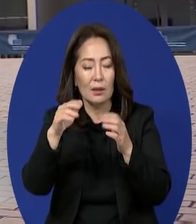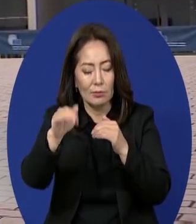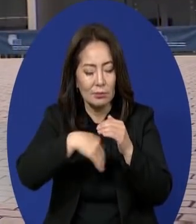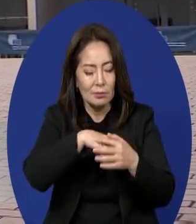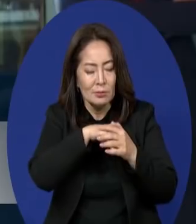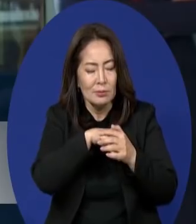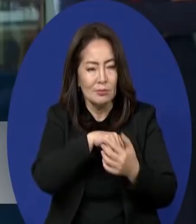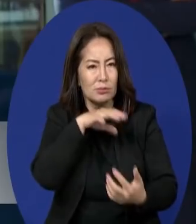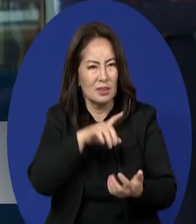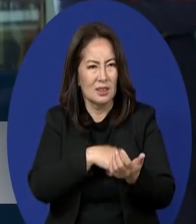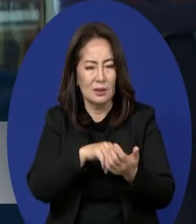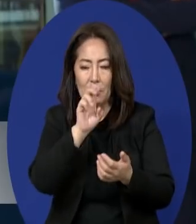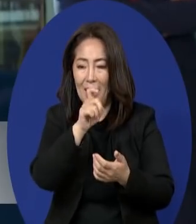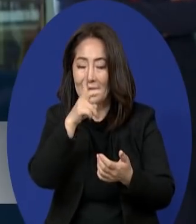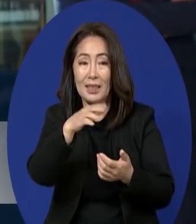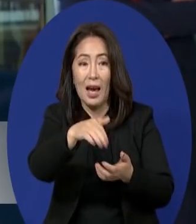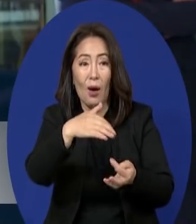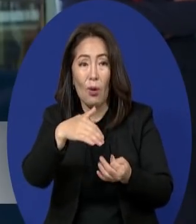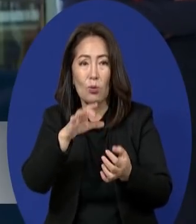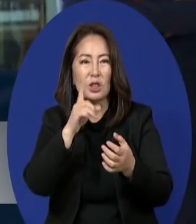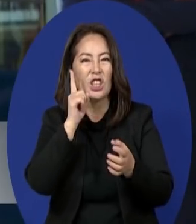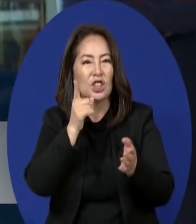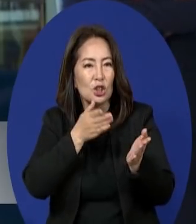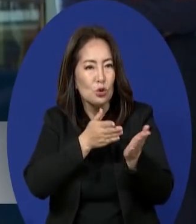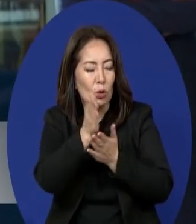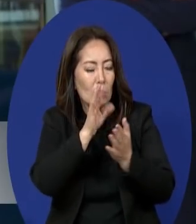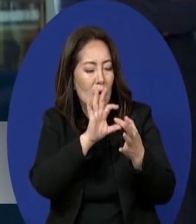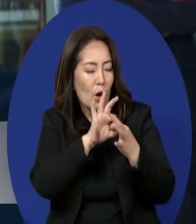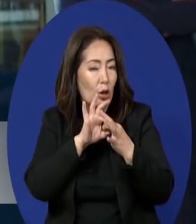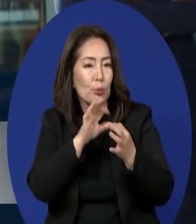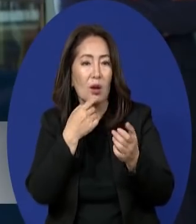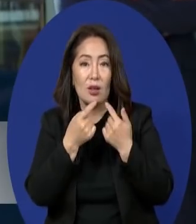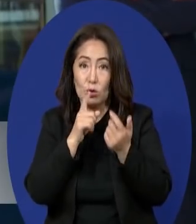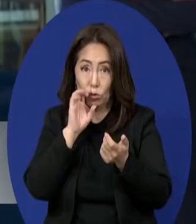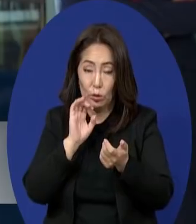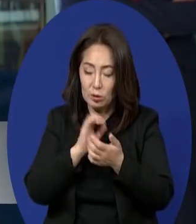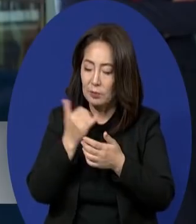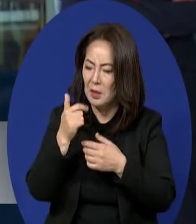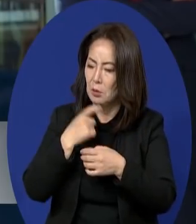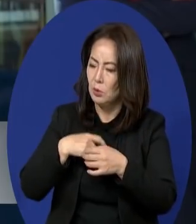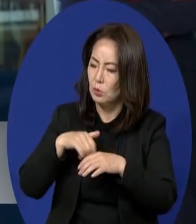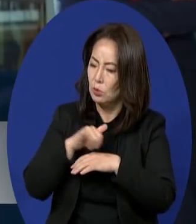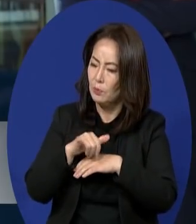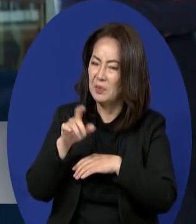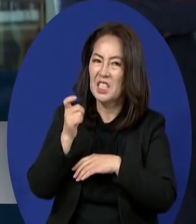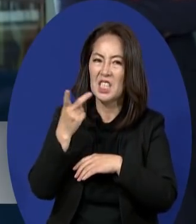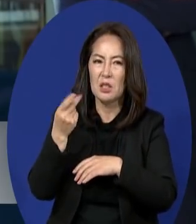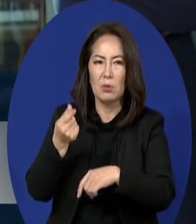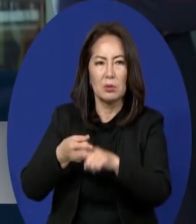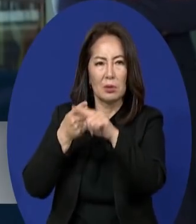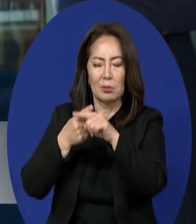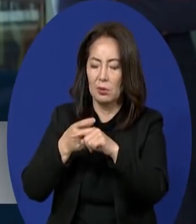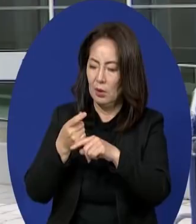байна. Өөрөөр хэлбэл байгалийн хий нийлүүлэгчтэй нэг шугамар харилцах сонирхолтой байна. Гэвч зарим гишүүн улс орнууд хийн үнийн хөргөдлийг